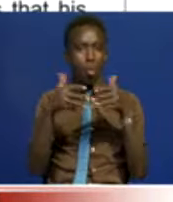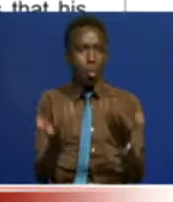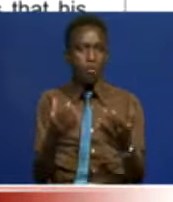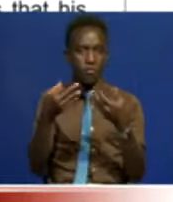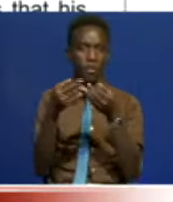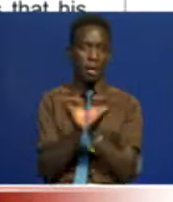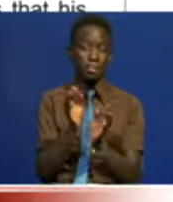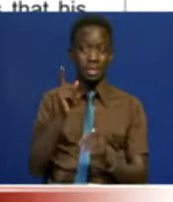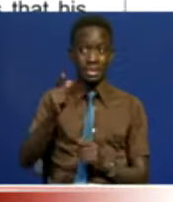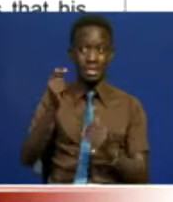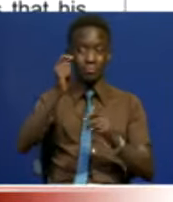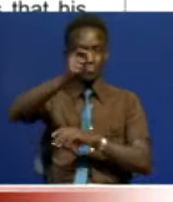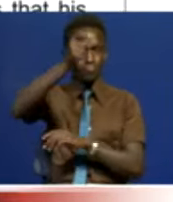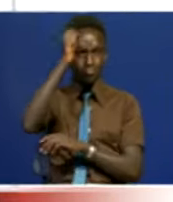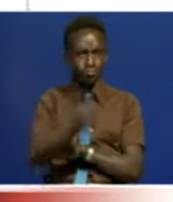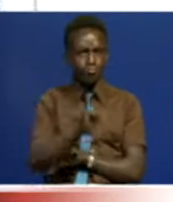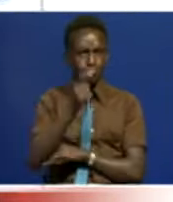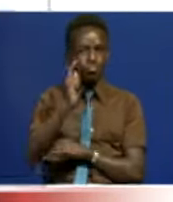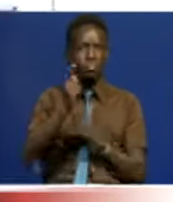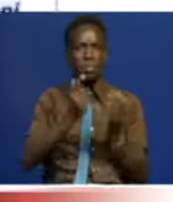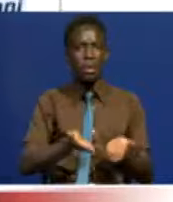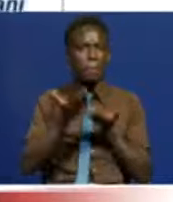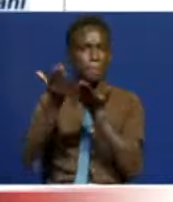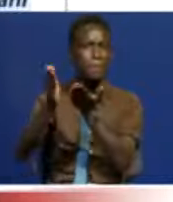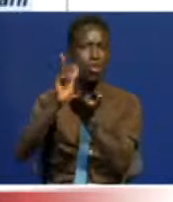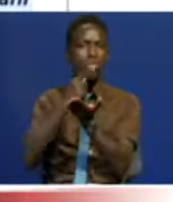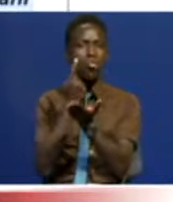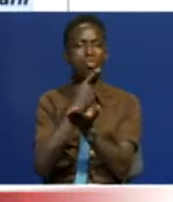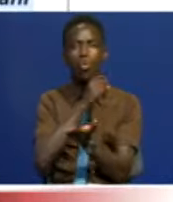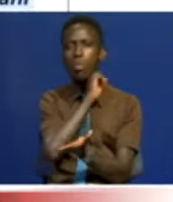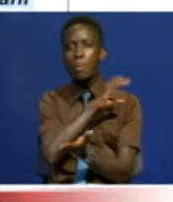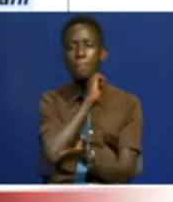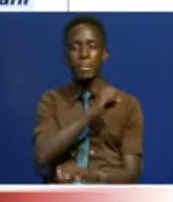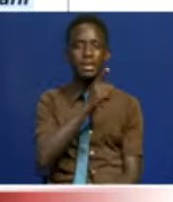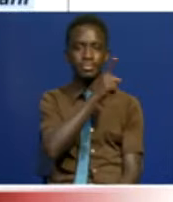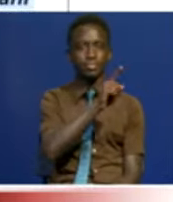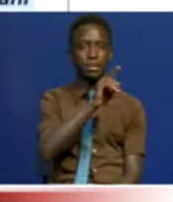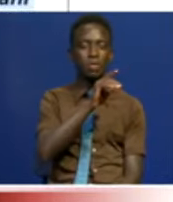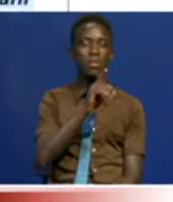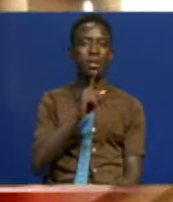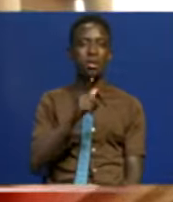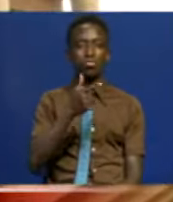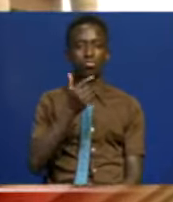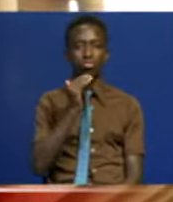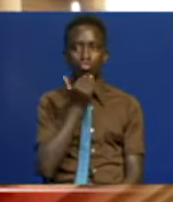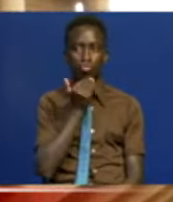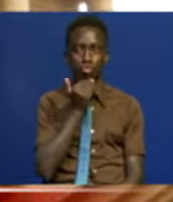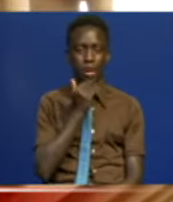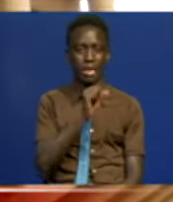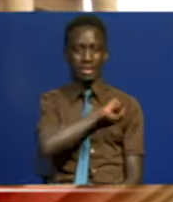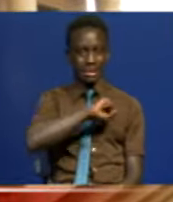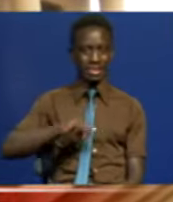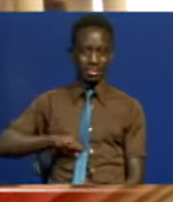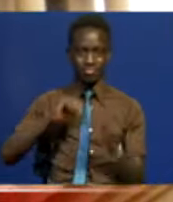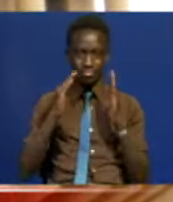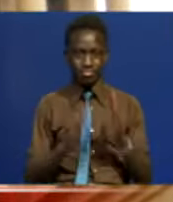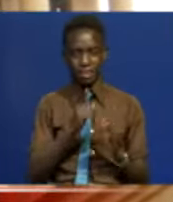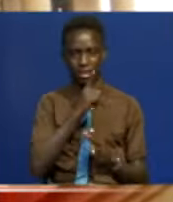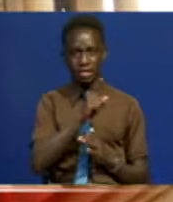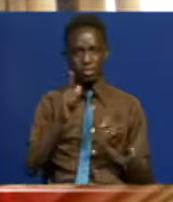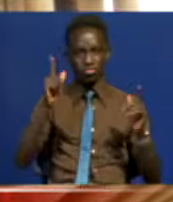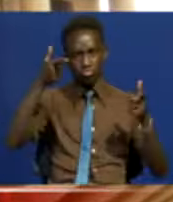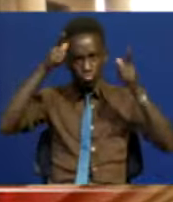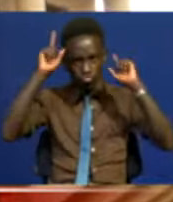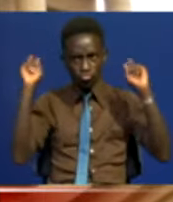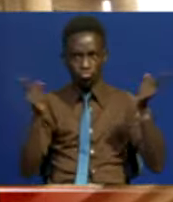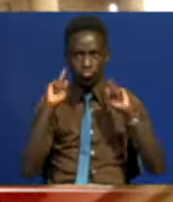kesi hiyo iliyowasilishwa na Seneta Boni Khalwale katika mahakama ya Milimani dhidi ya mfanyabiashara huyo ihamishwe hadi